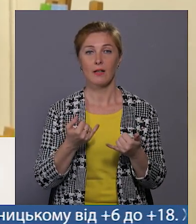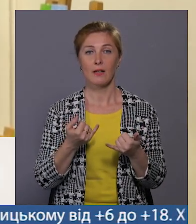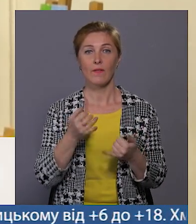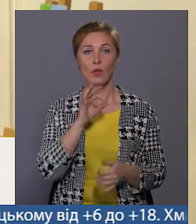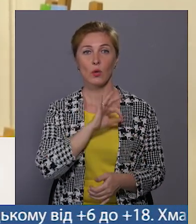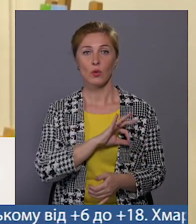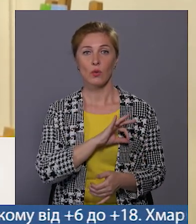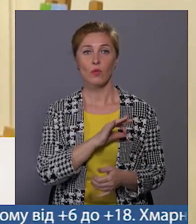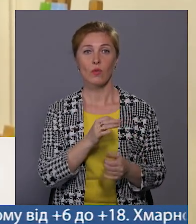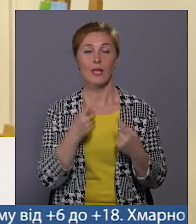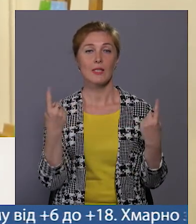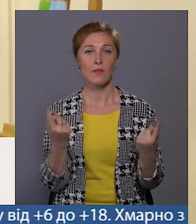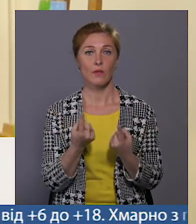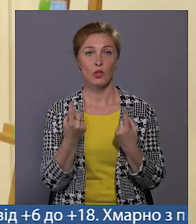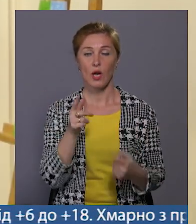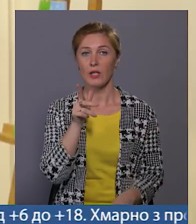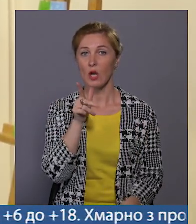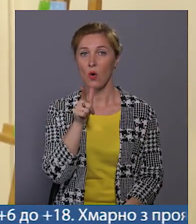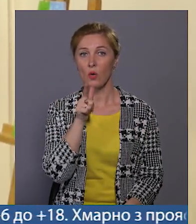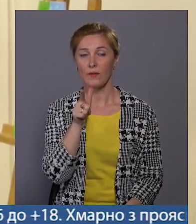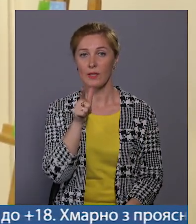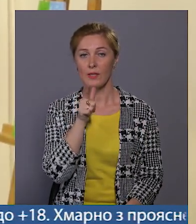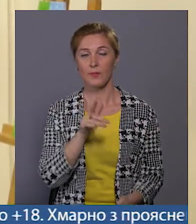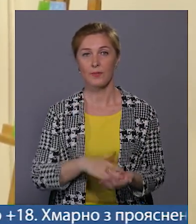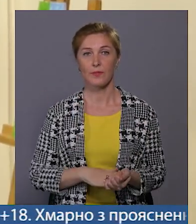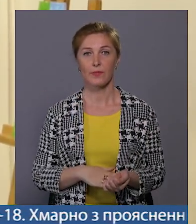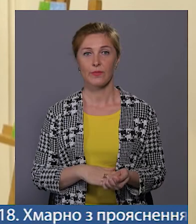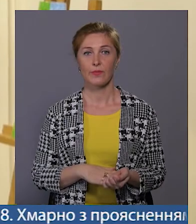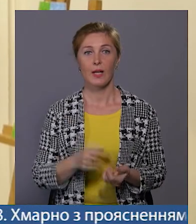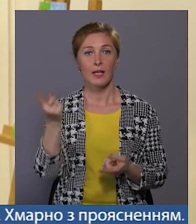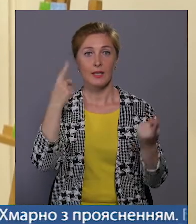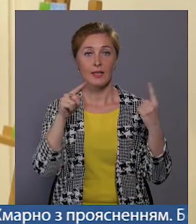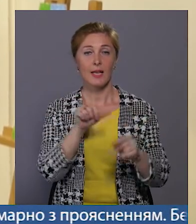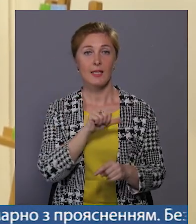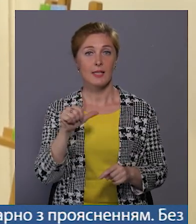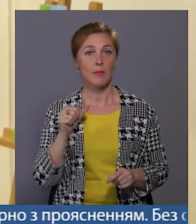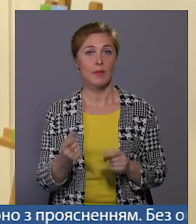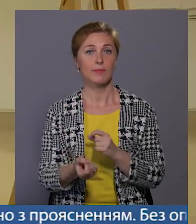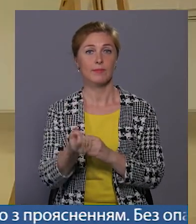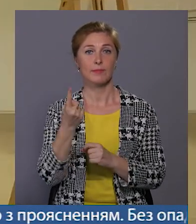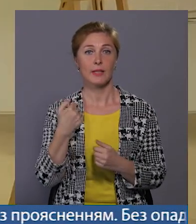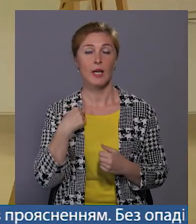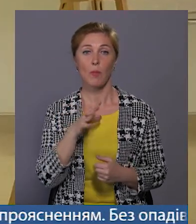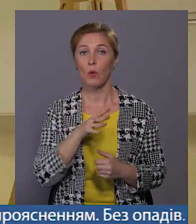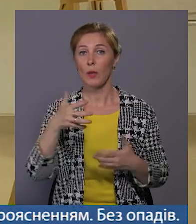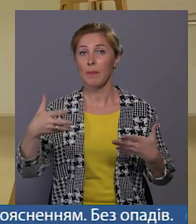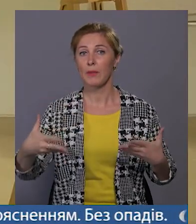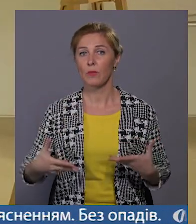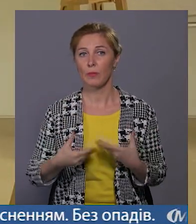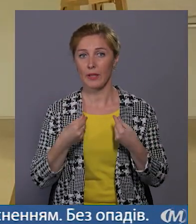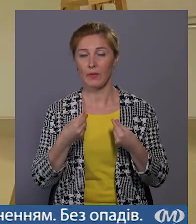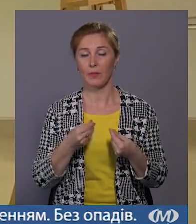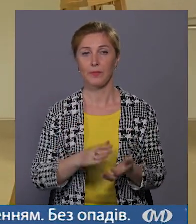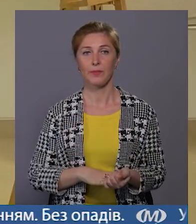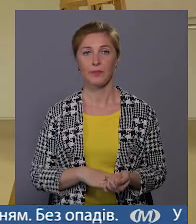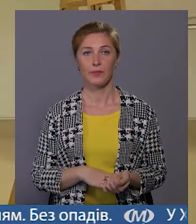і звичайні олівці. Ідея сама прийшла. Я ще до мене так була під впливом, як би сказати, фільму. Михаїла Афанасьовича Булгакова,